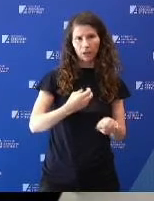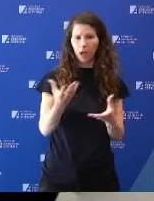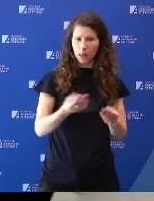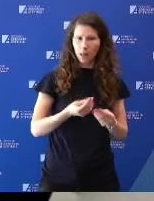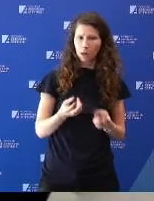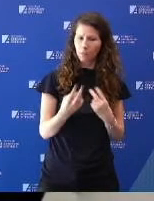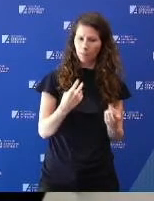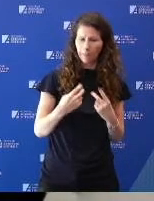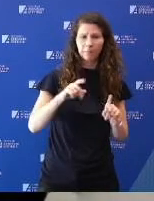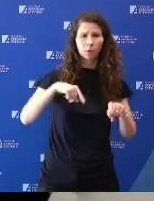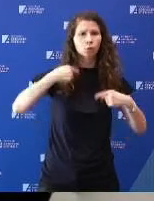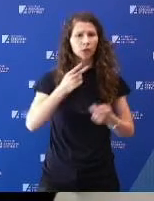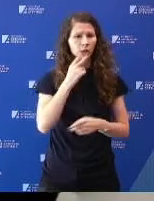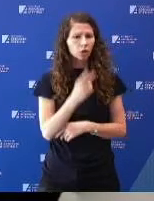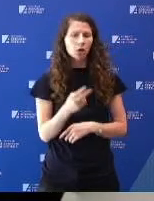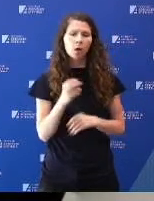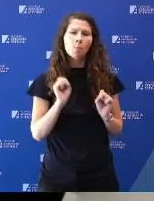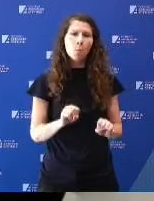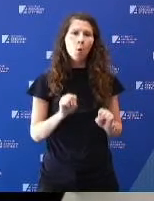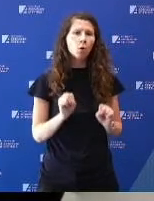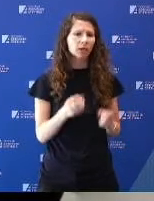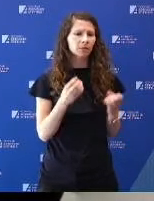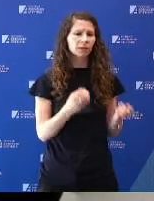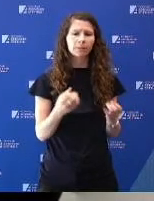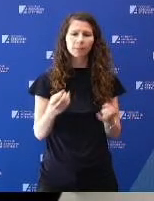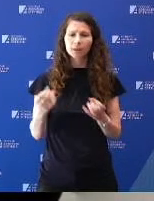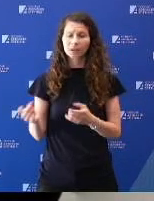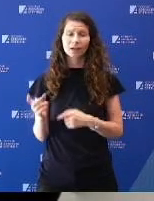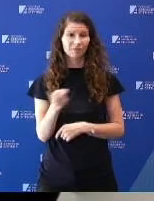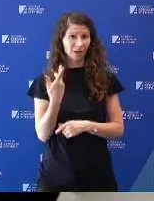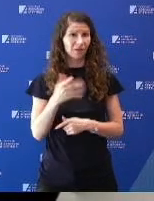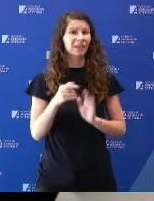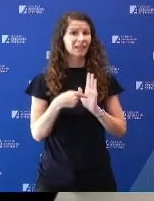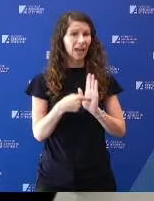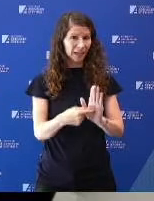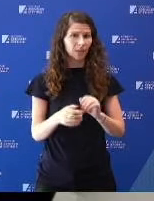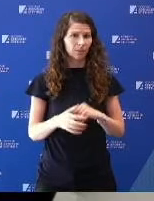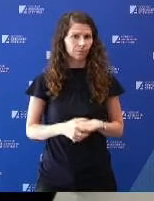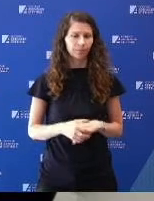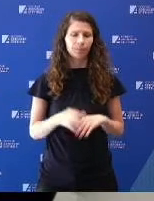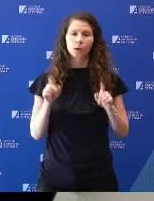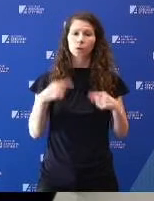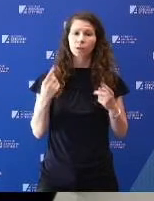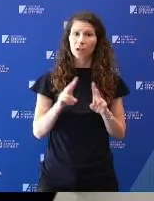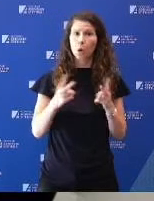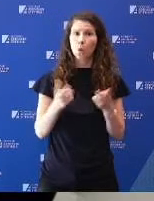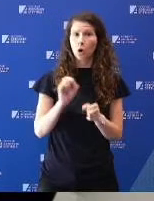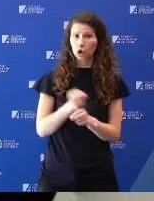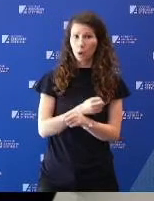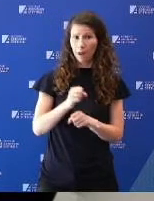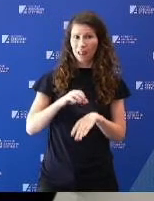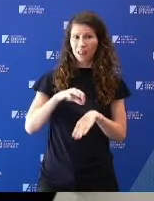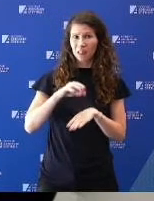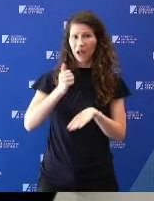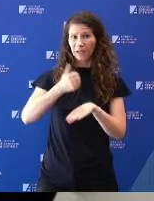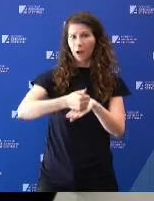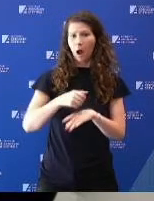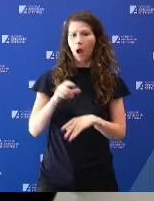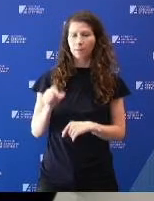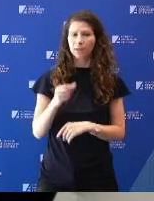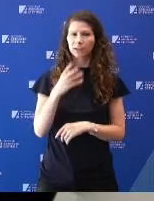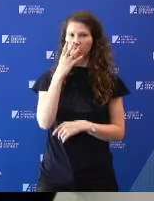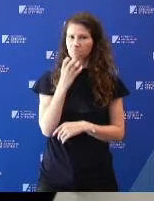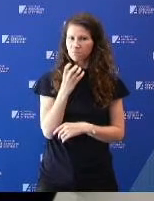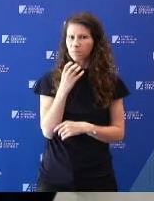Und wir haben denen das gezeigt, was wir da vorhatten. Und dann waren die Workshop-Leiter so ein bisschen beleidigt fast, weil